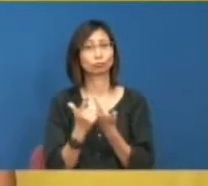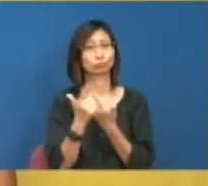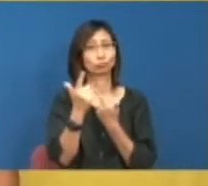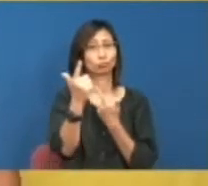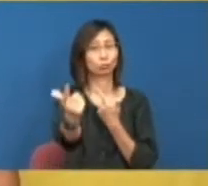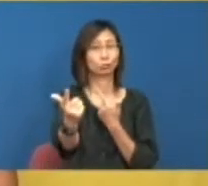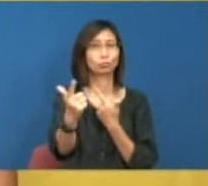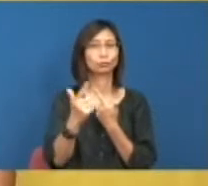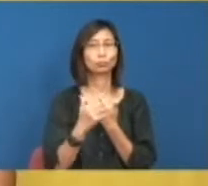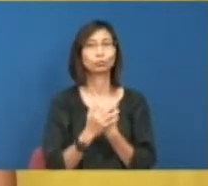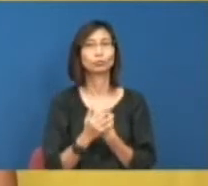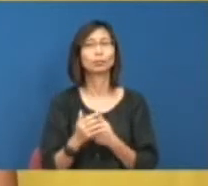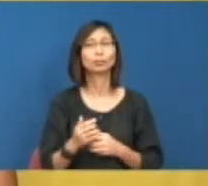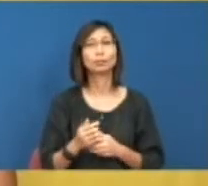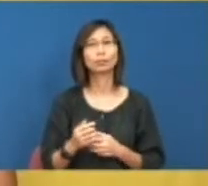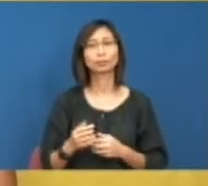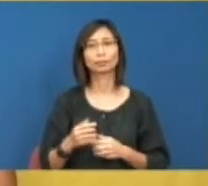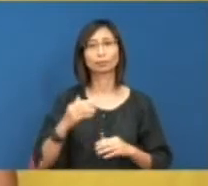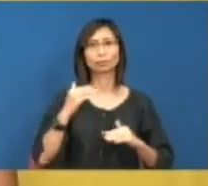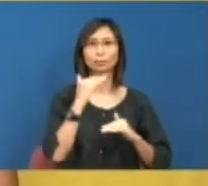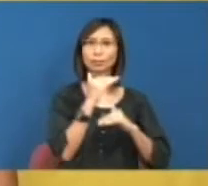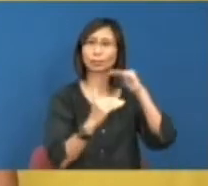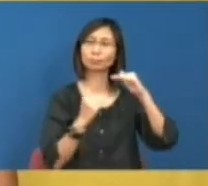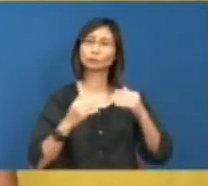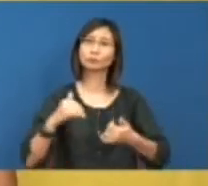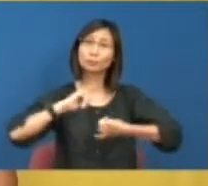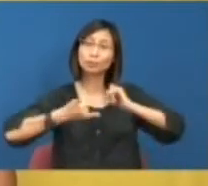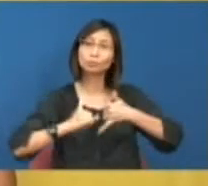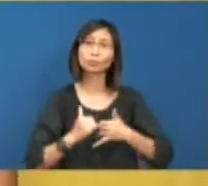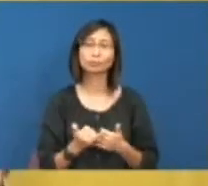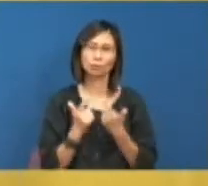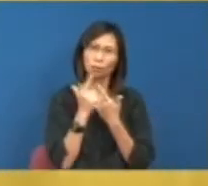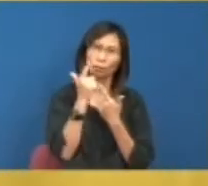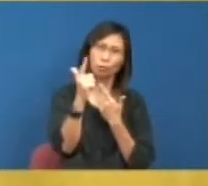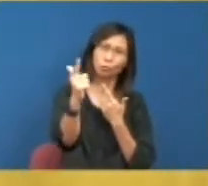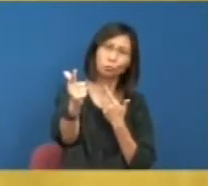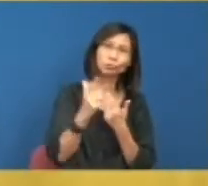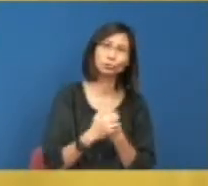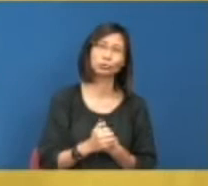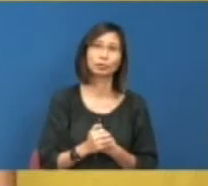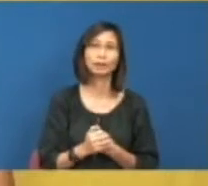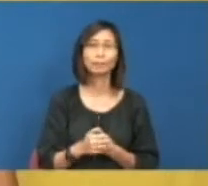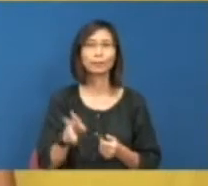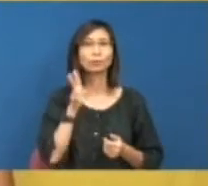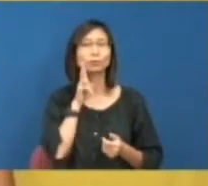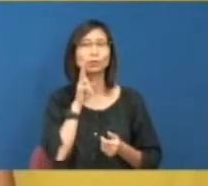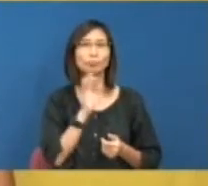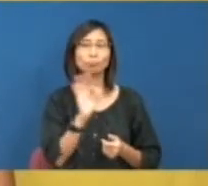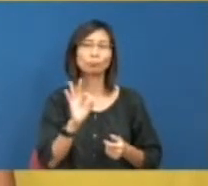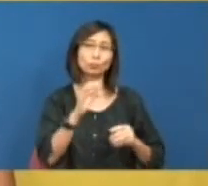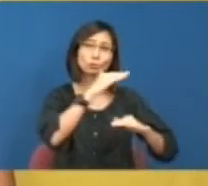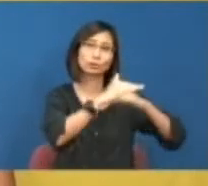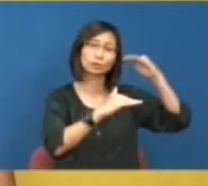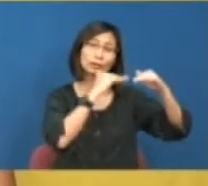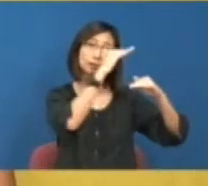呢、這個就首先反映咗喺呢個意識形態同埋理論上面，無產階級嘅